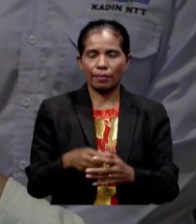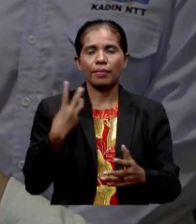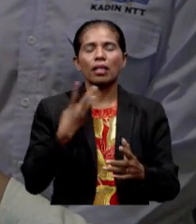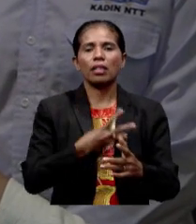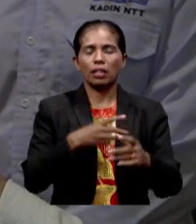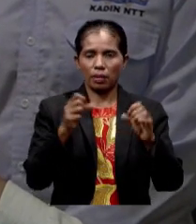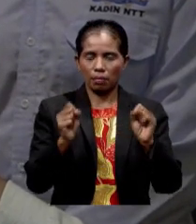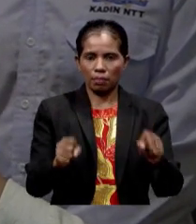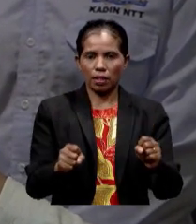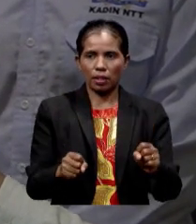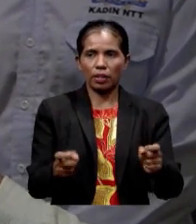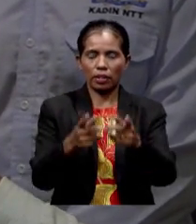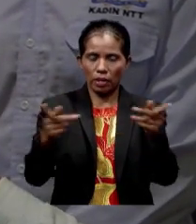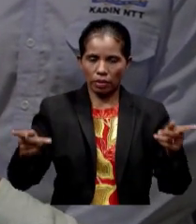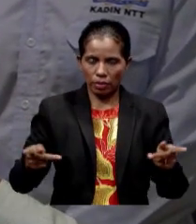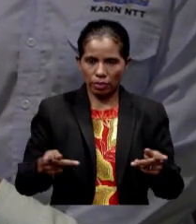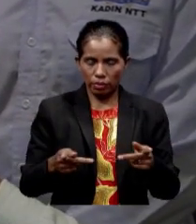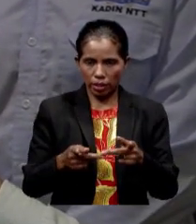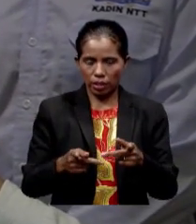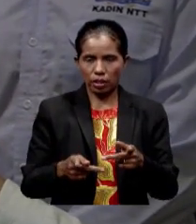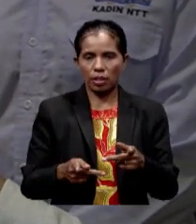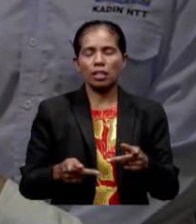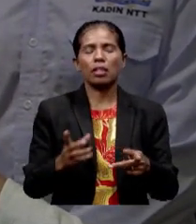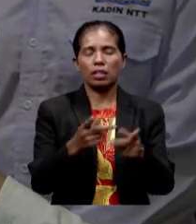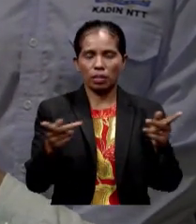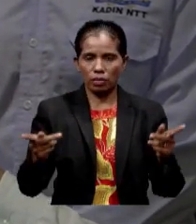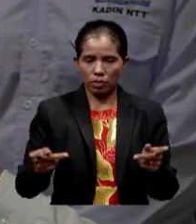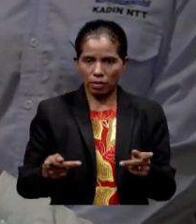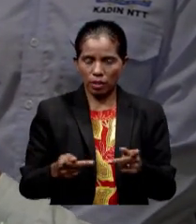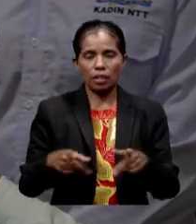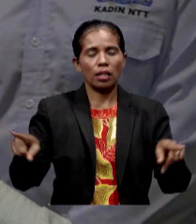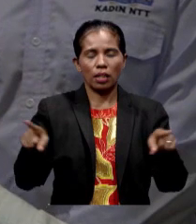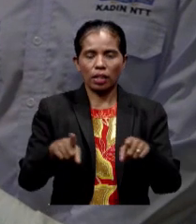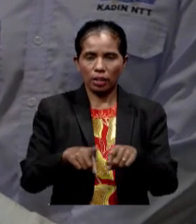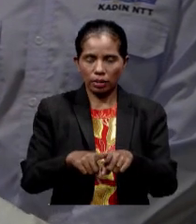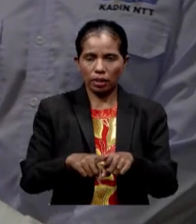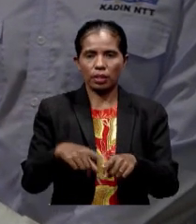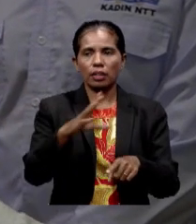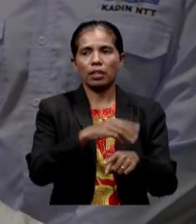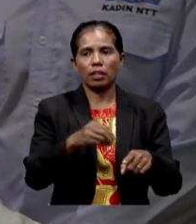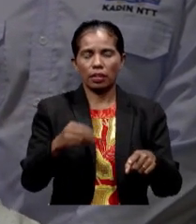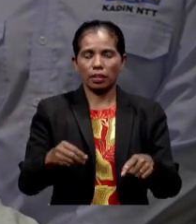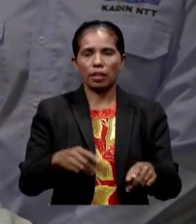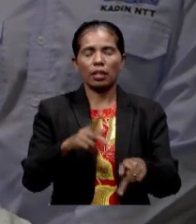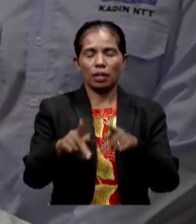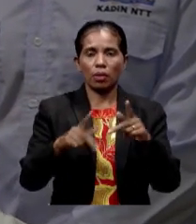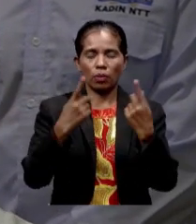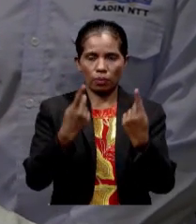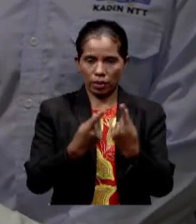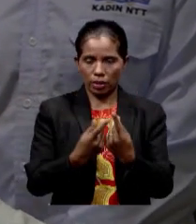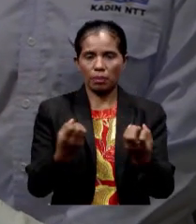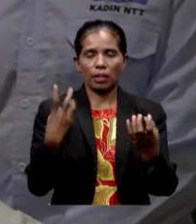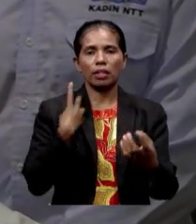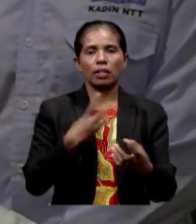di lahan yang sama di pulau yang sama ya Di mana salah satunya beberapa community ada kita kelor